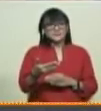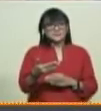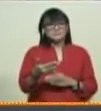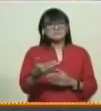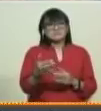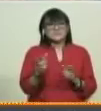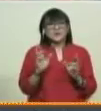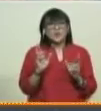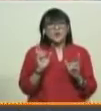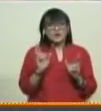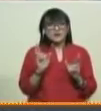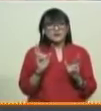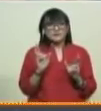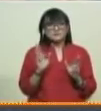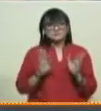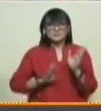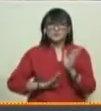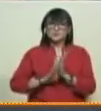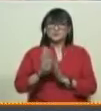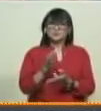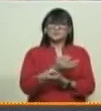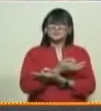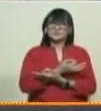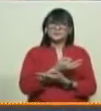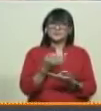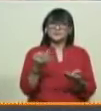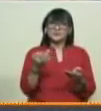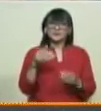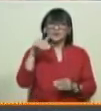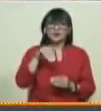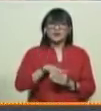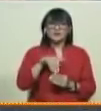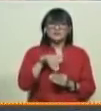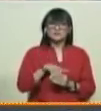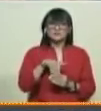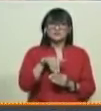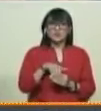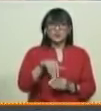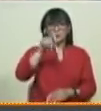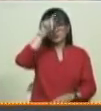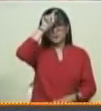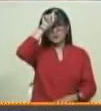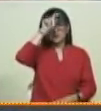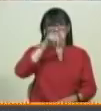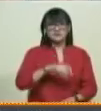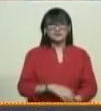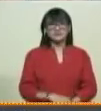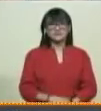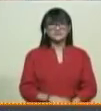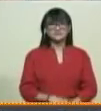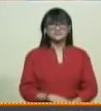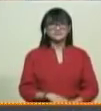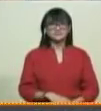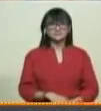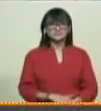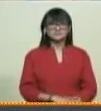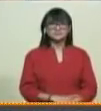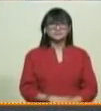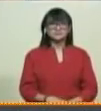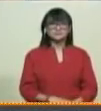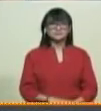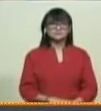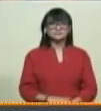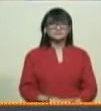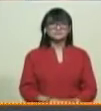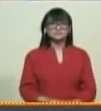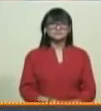a alcanzar éxito en las elecciones en Turquía. Tabii ondan sonra ilk işlerimden